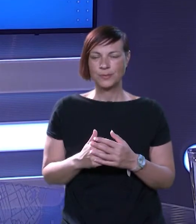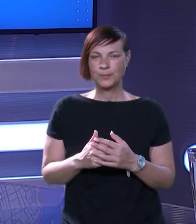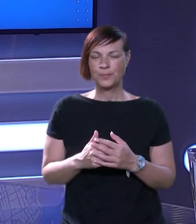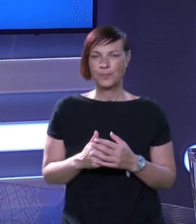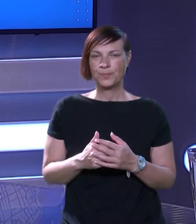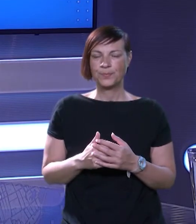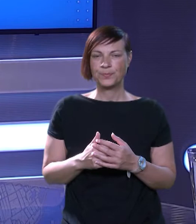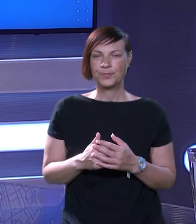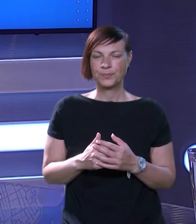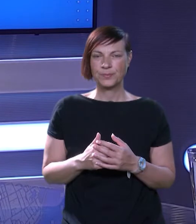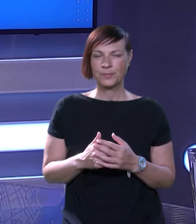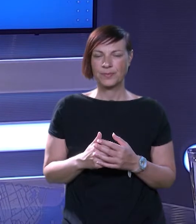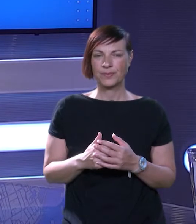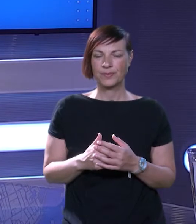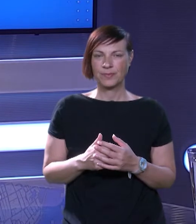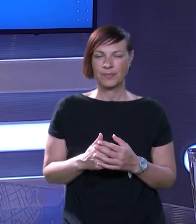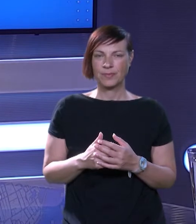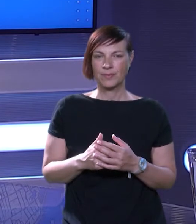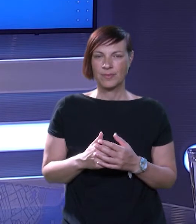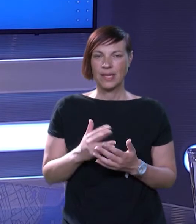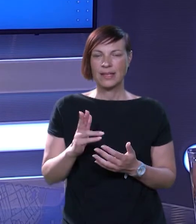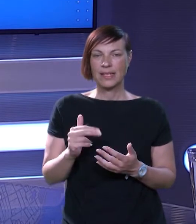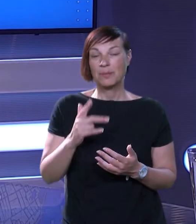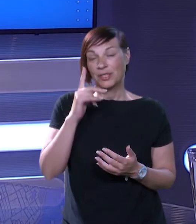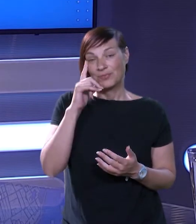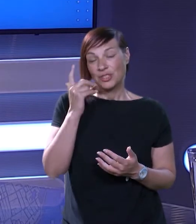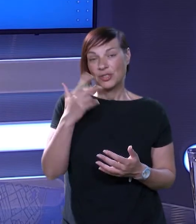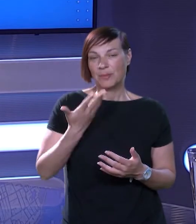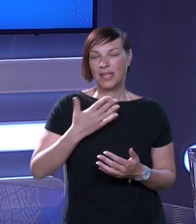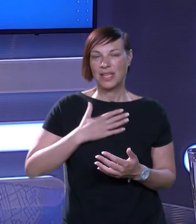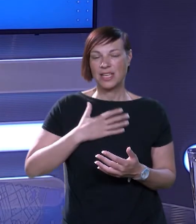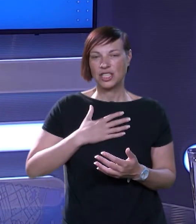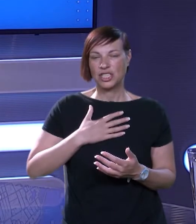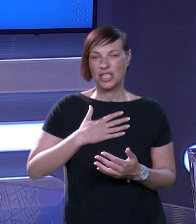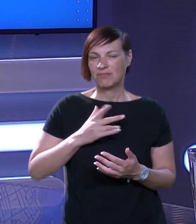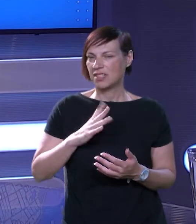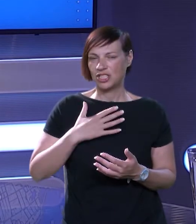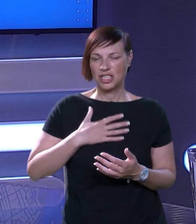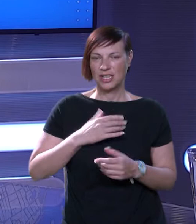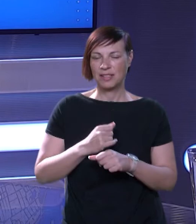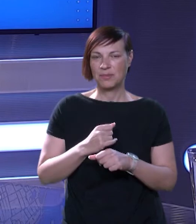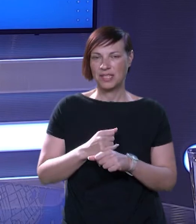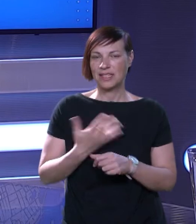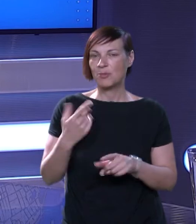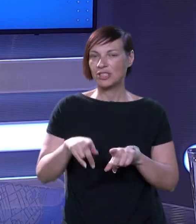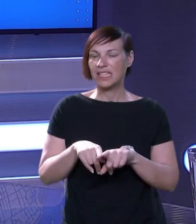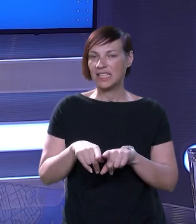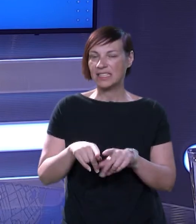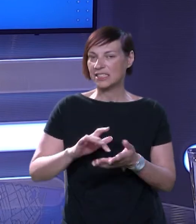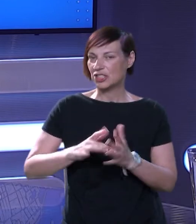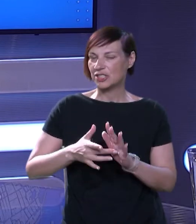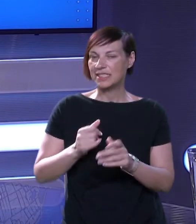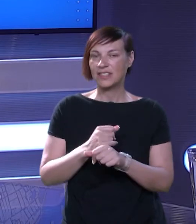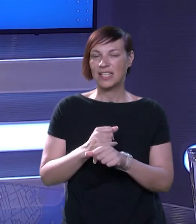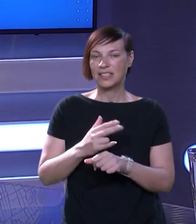etažu. I jer je imao dojam kao, ja želim raditi, ne želim raditi Hamleta tamo gdje ga svi rade,